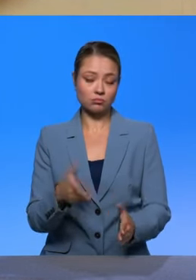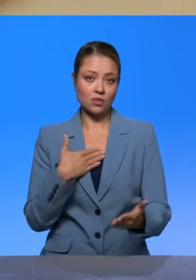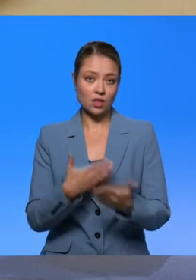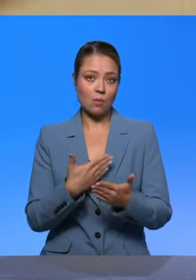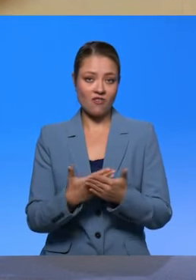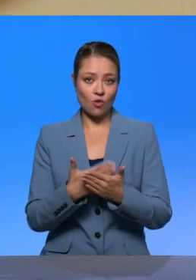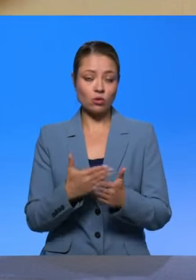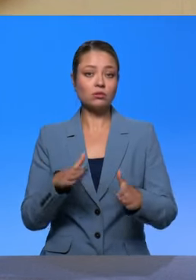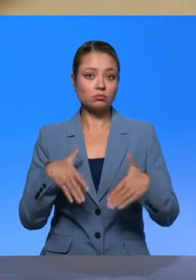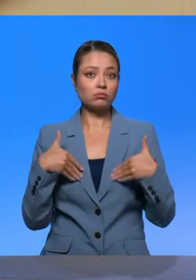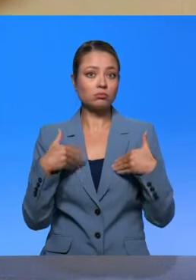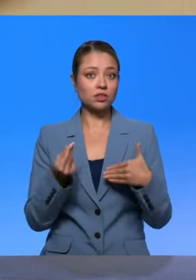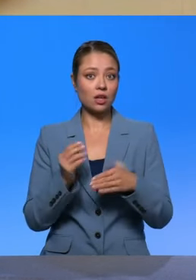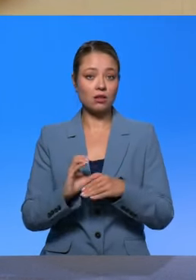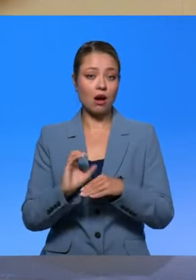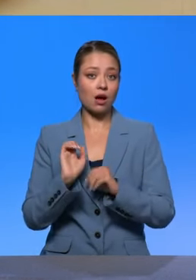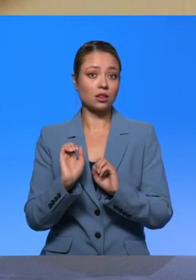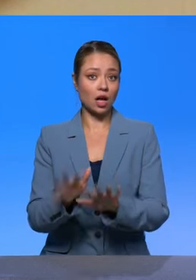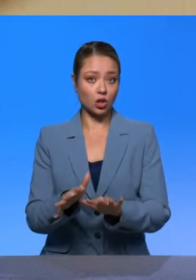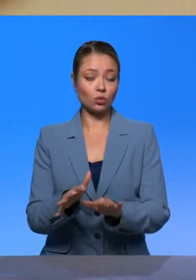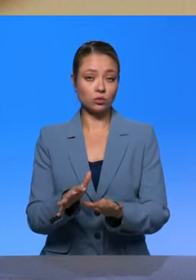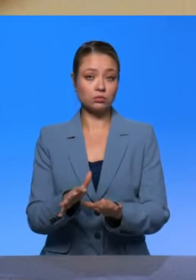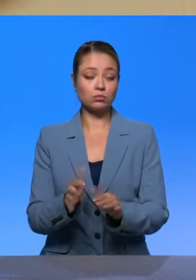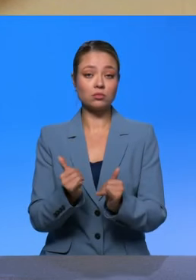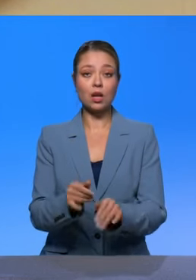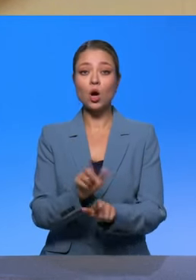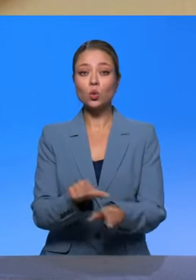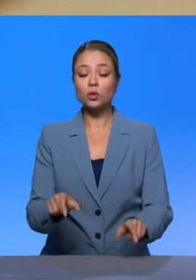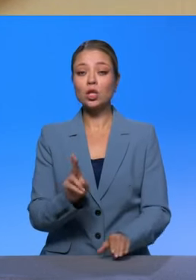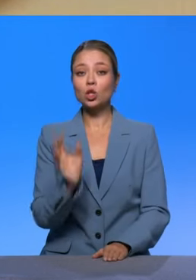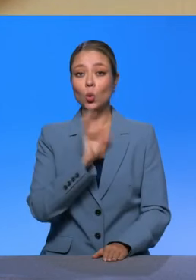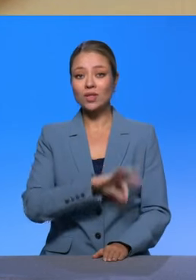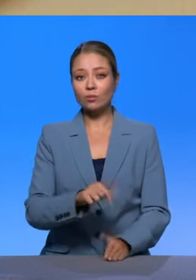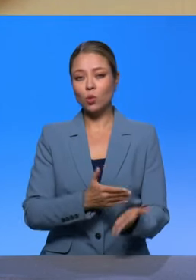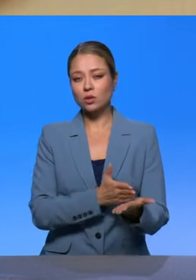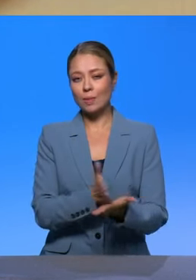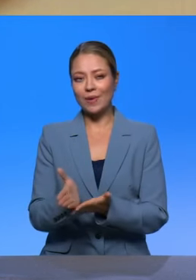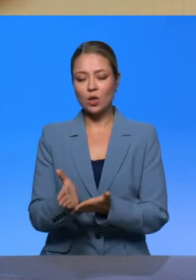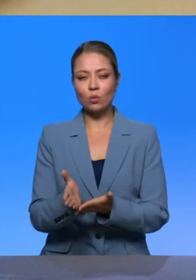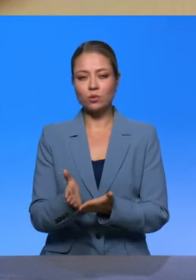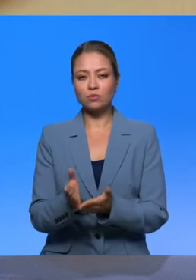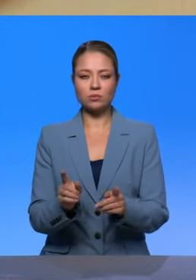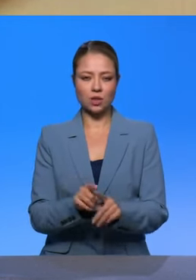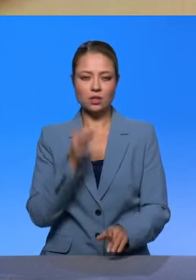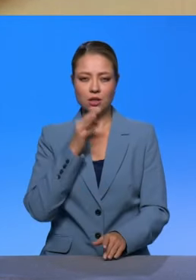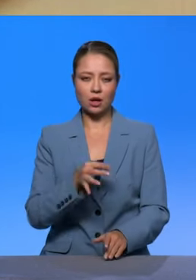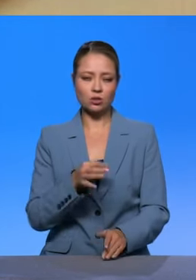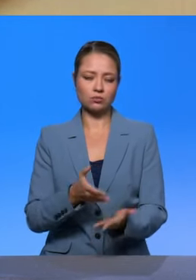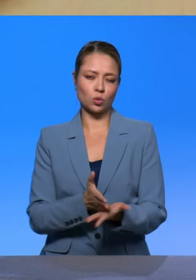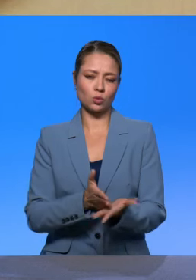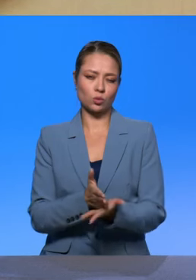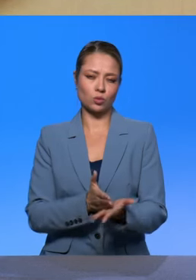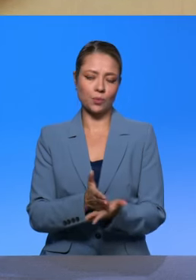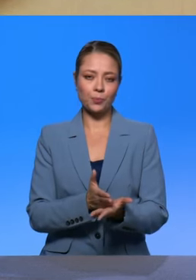отдает деньги, причем большие деньги, людям, которые используют приемы, ну, скажем так, которые стары как мир. Идут